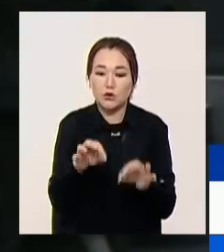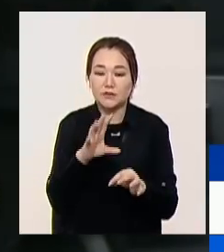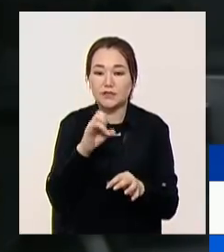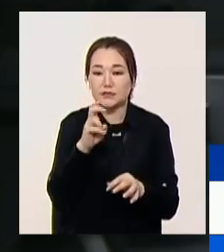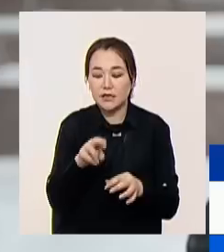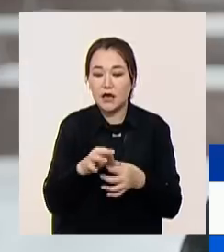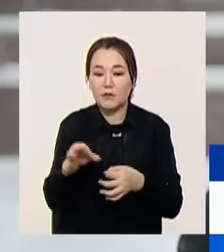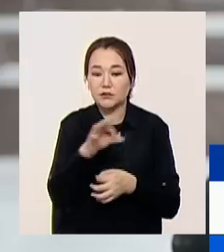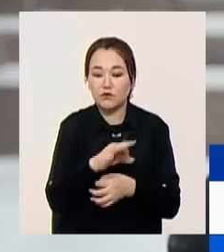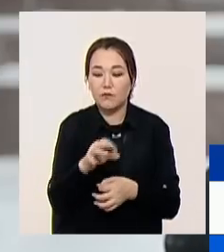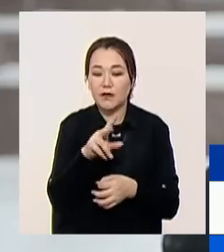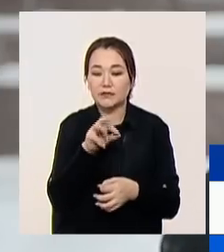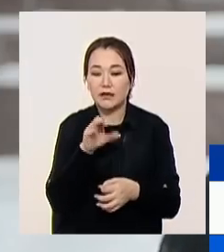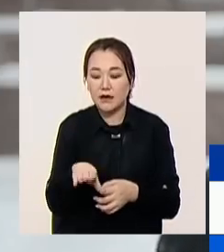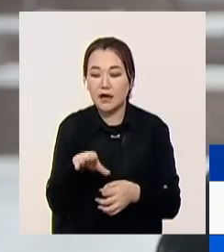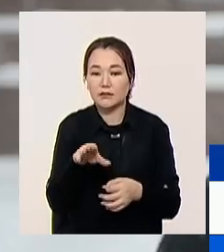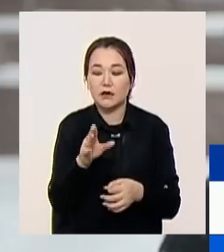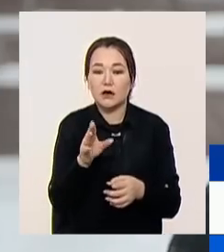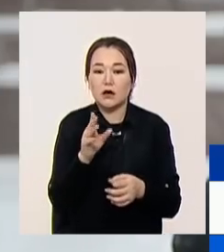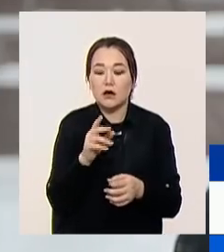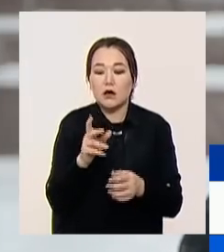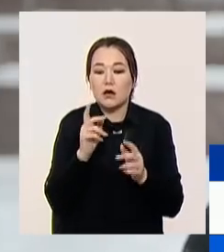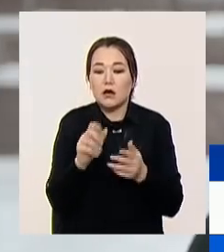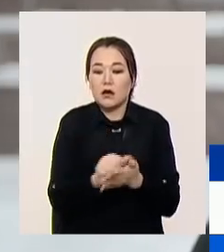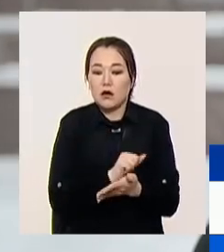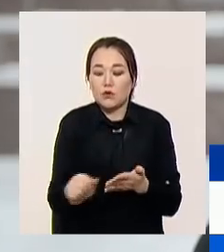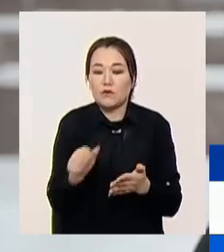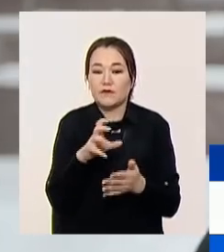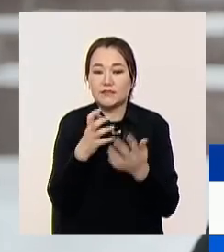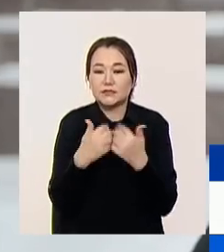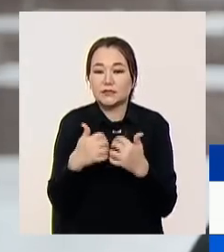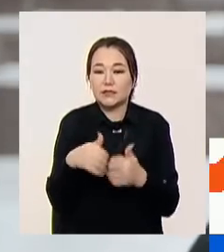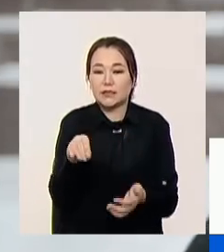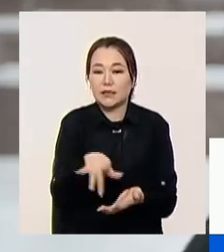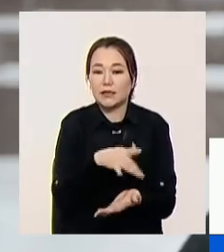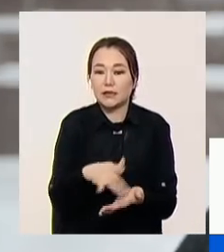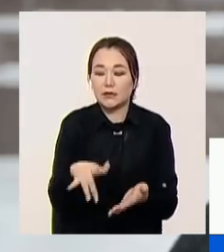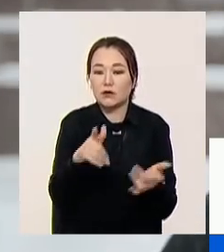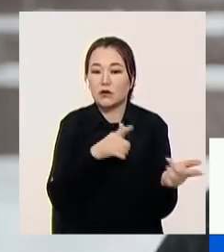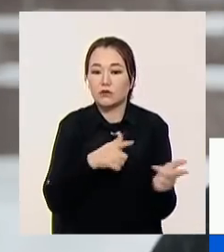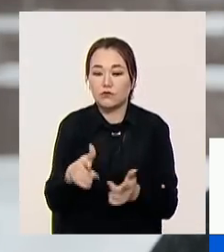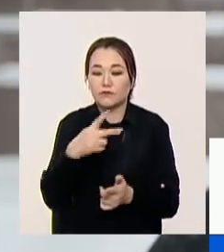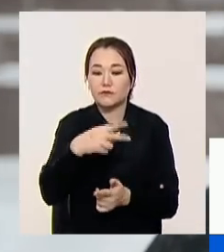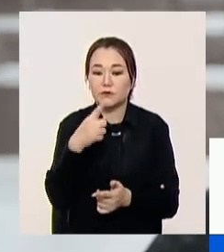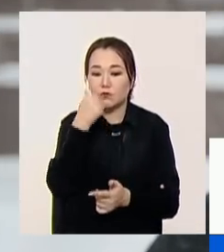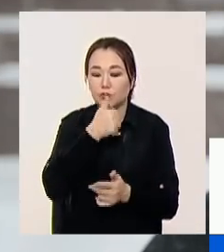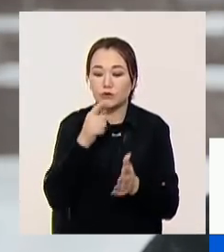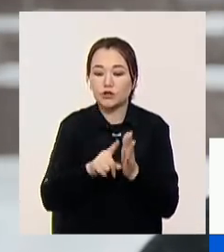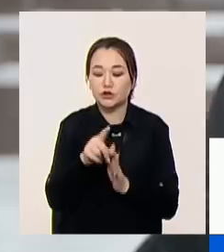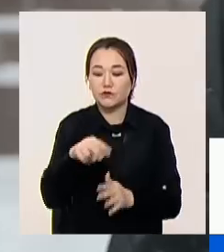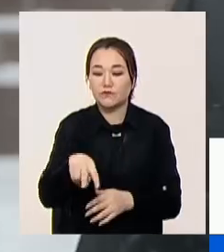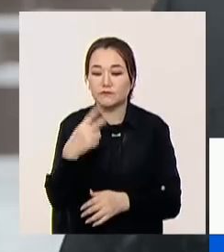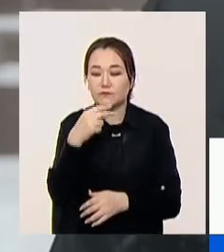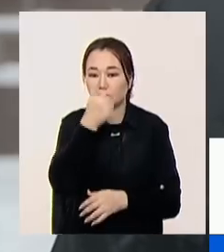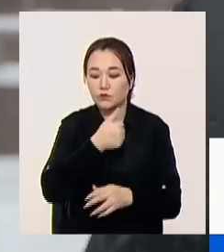областного маслихата. Проектно-сметная документация готова. Оно было начато в 2021 году. В 2022 году,